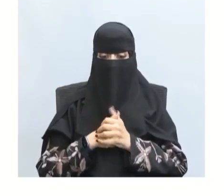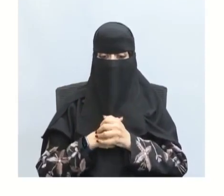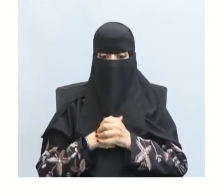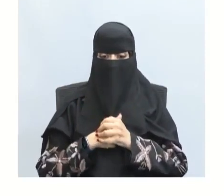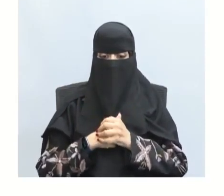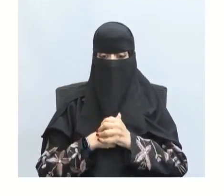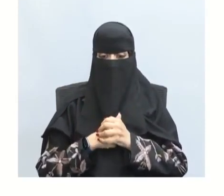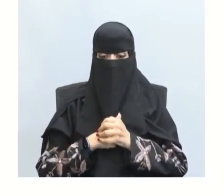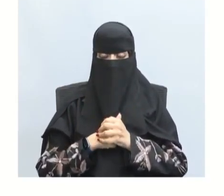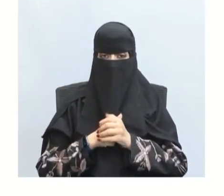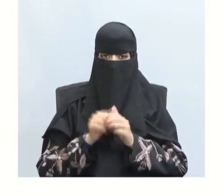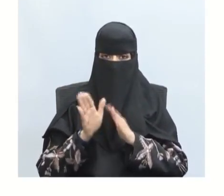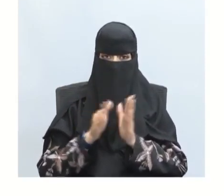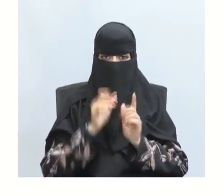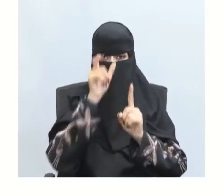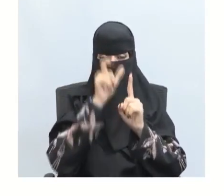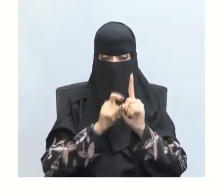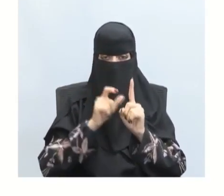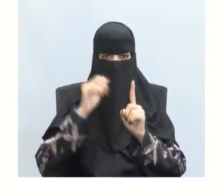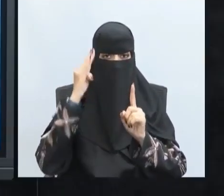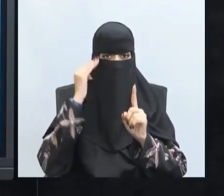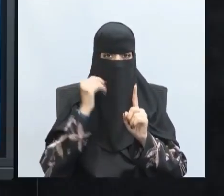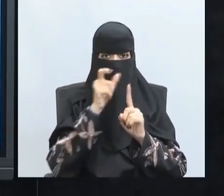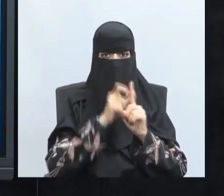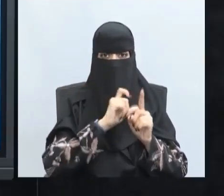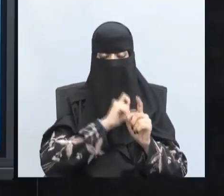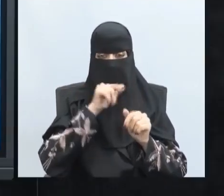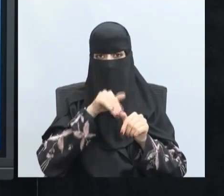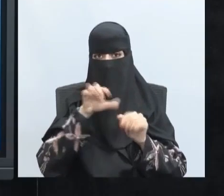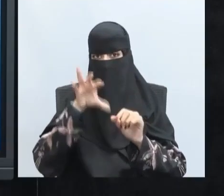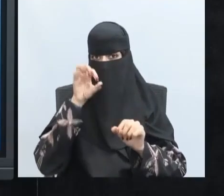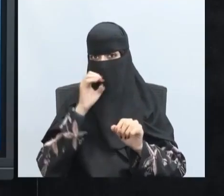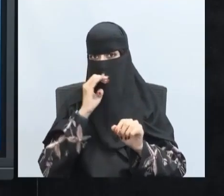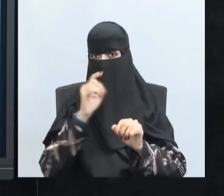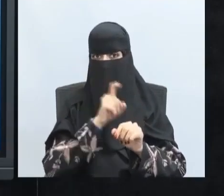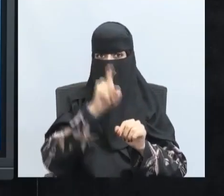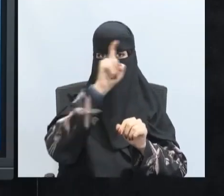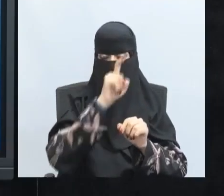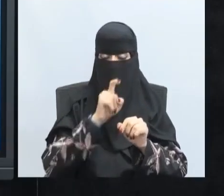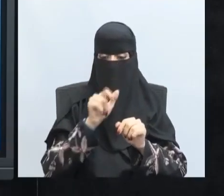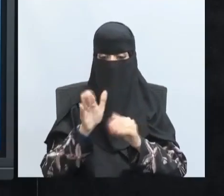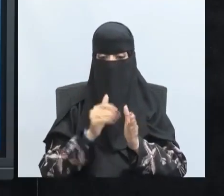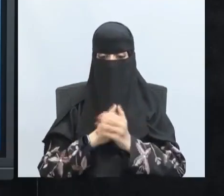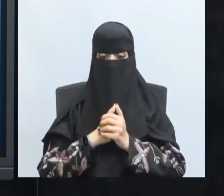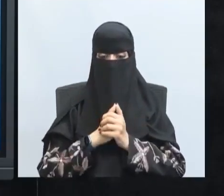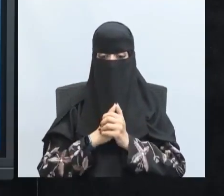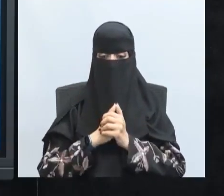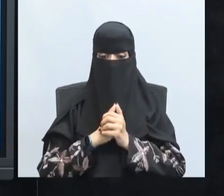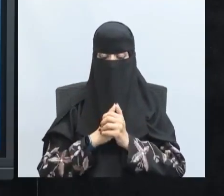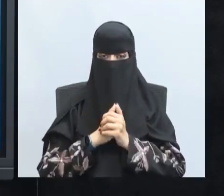البيضاء عزيزي الطالب عزيزتي الطالبه دعونا نثبت ما تم